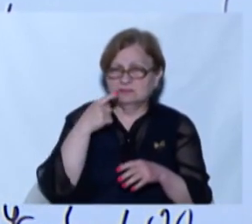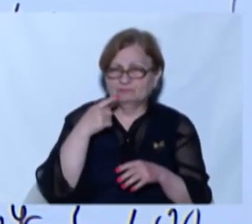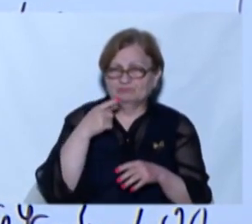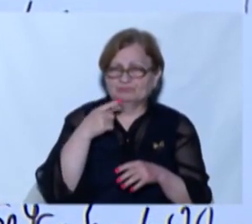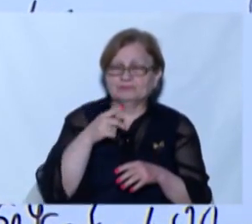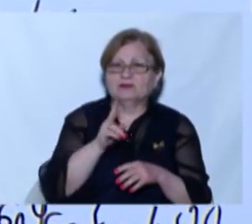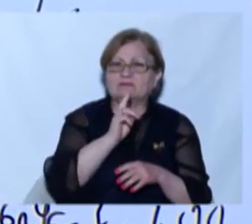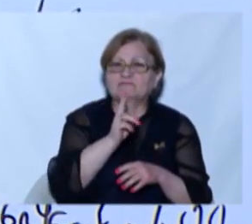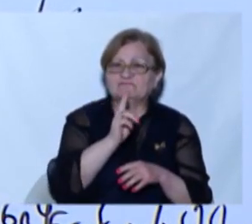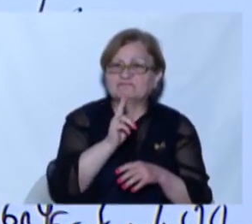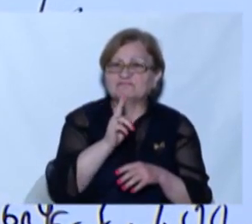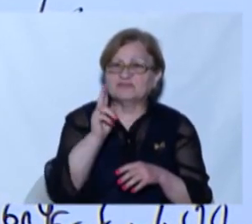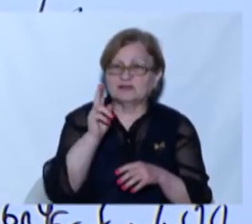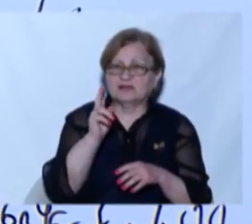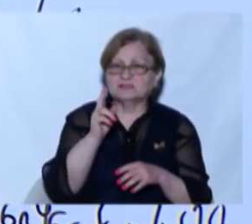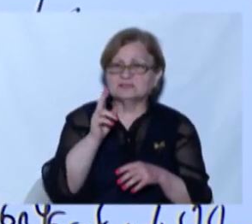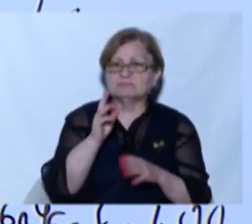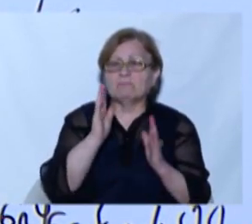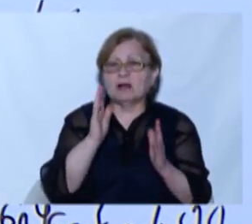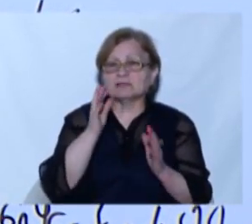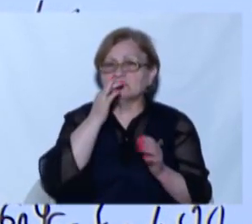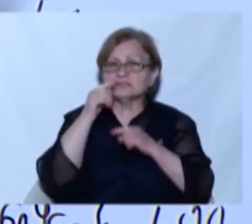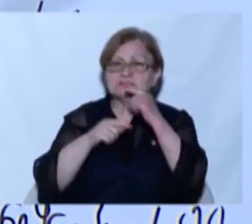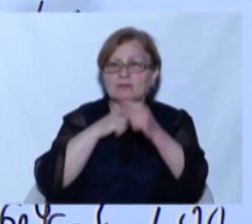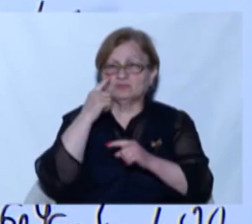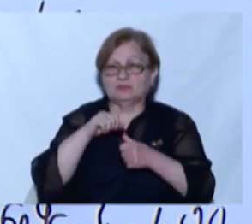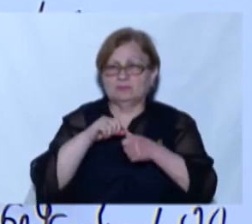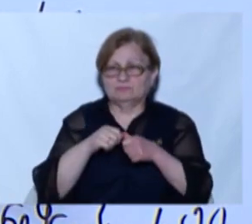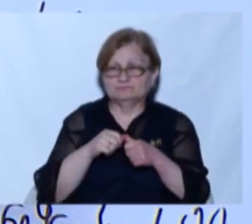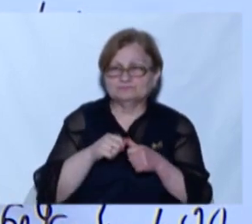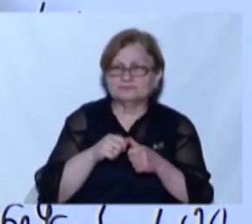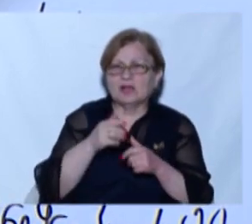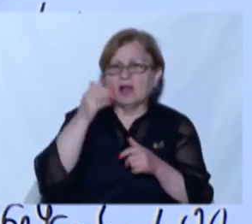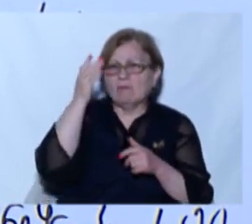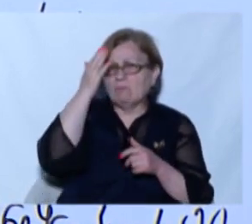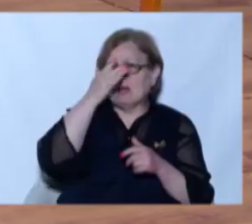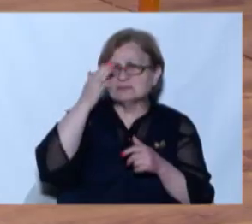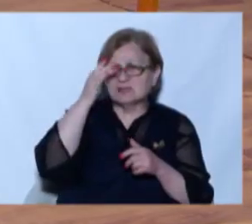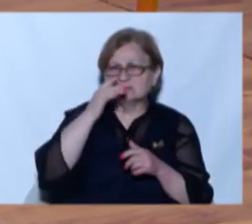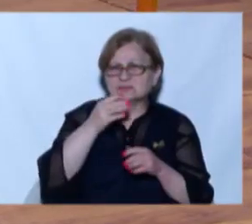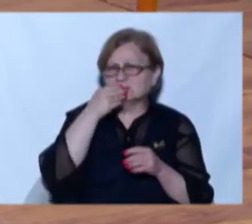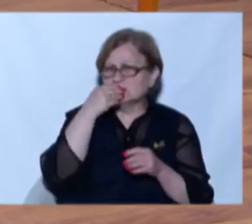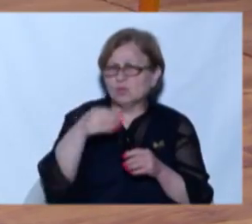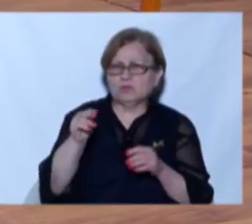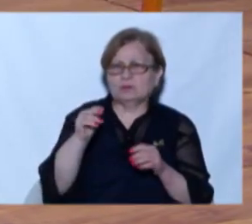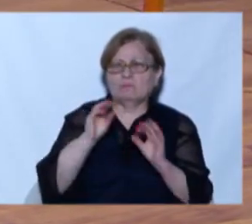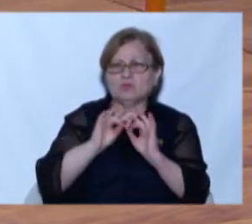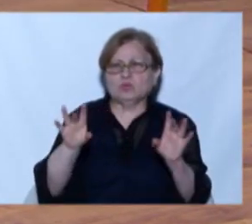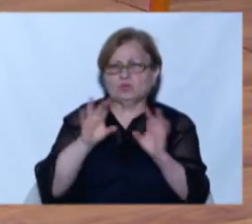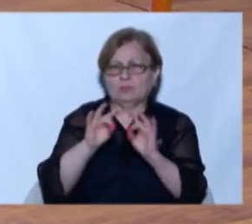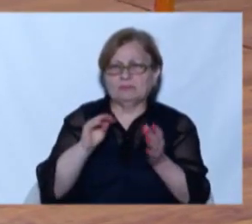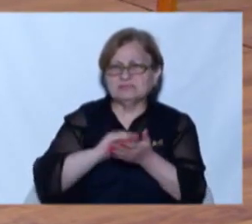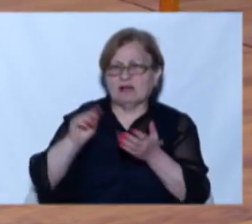რომელიც სამუდამო მეგობრად იქცა შემდეგ. ფანტასტიკური მოთხრობების ავტორი, ჯერ კიდევ სტუდენტობამდე.